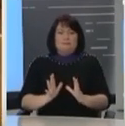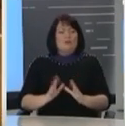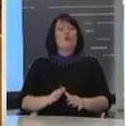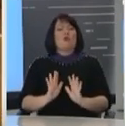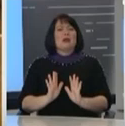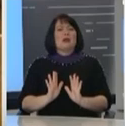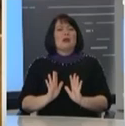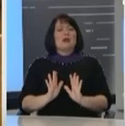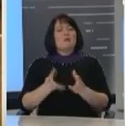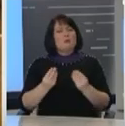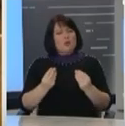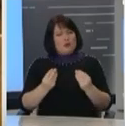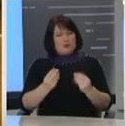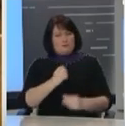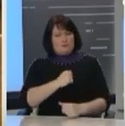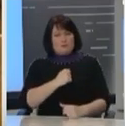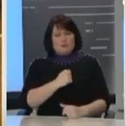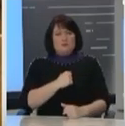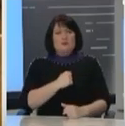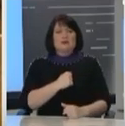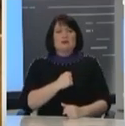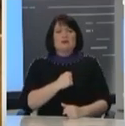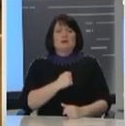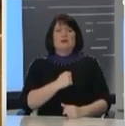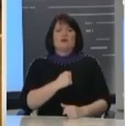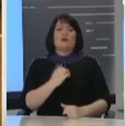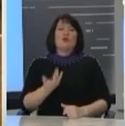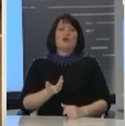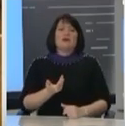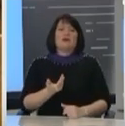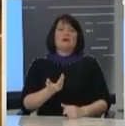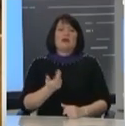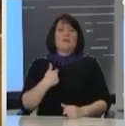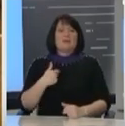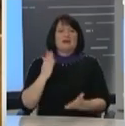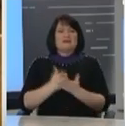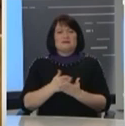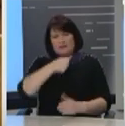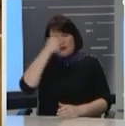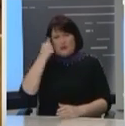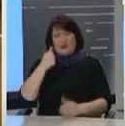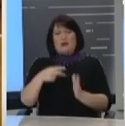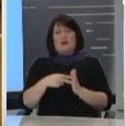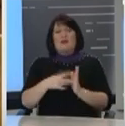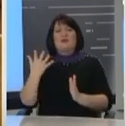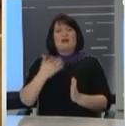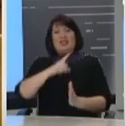Είναι και όλοι όσοι είχαν πιστέψει ότι οι δύσκολες επιλογές που κάναμε το καλοκαίρι του 2015